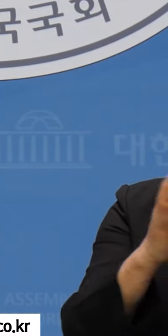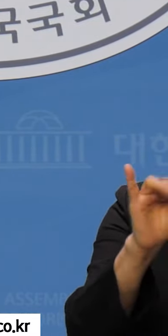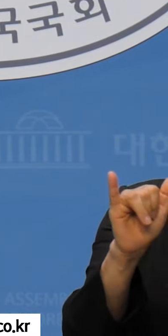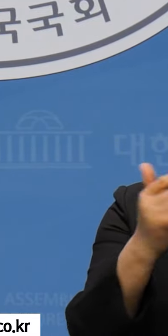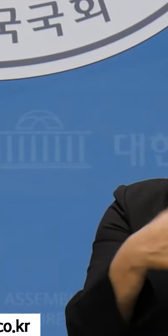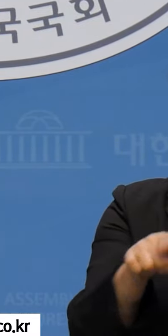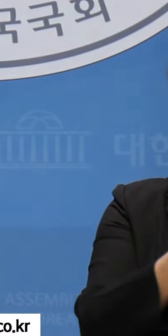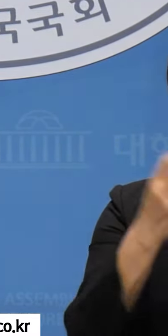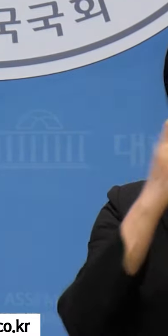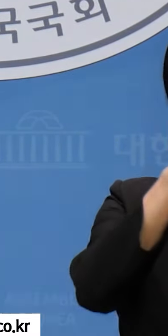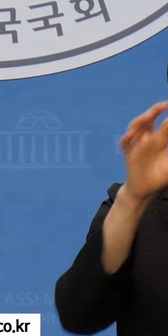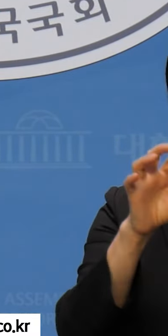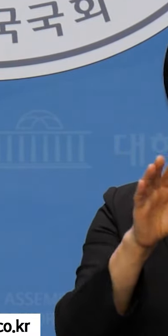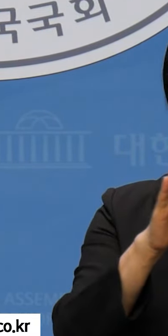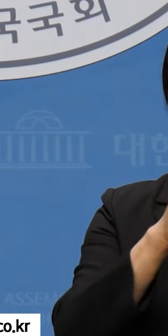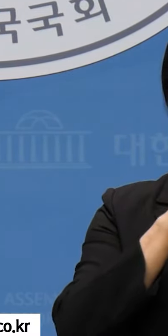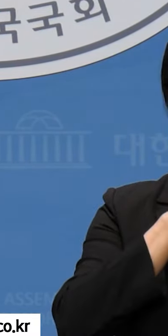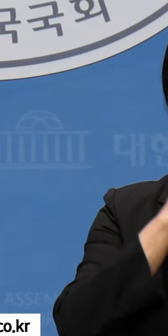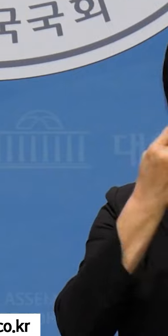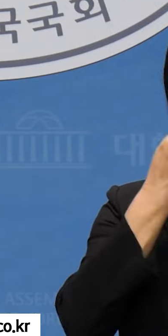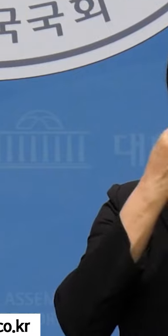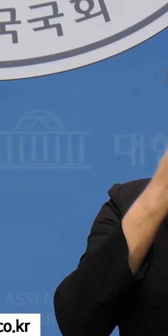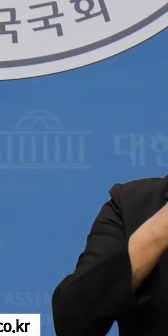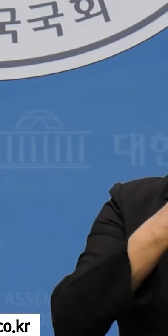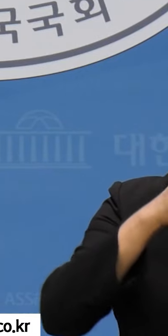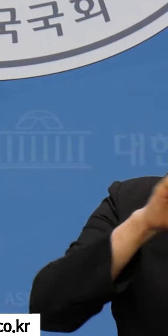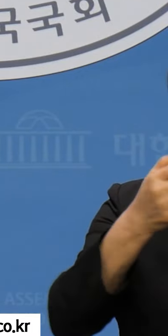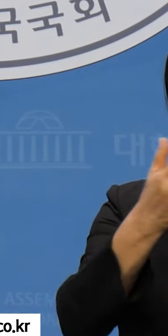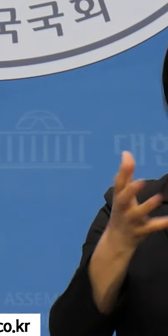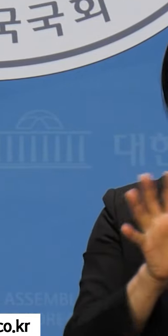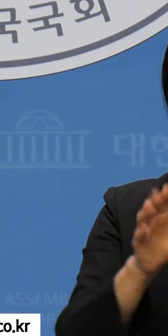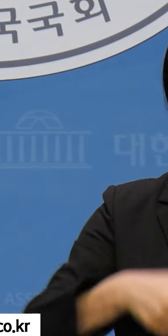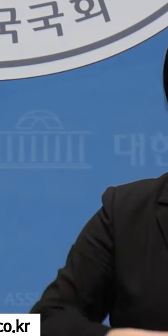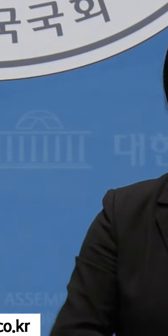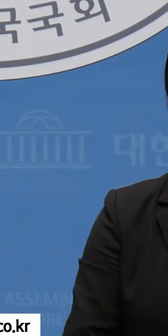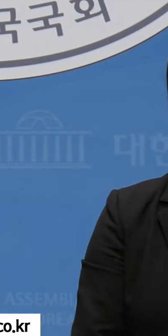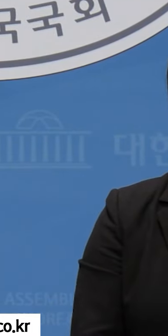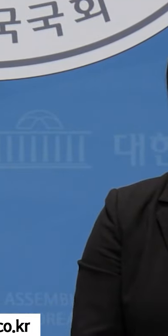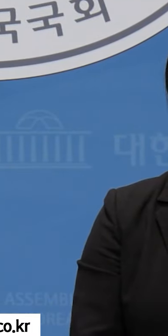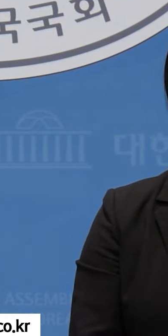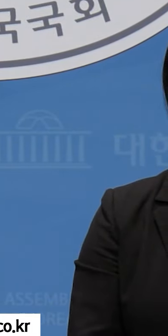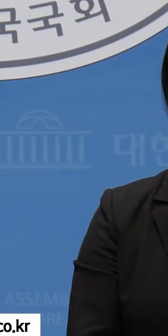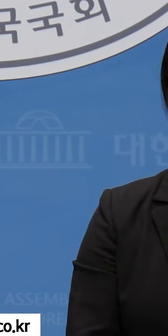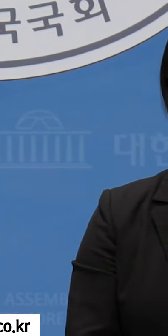국민을 지키는 진짜 민주정당이 필요합니다.